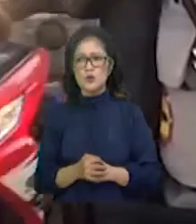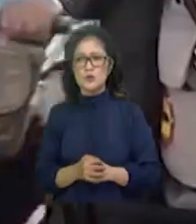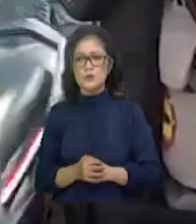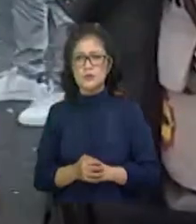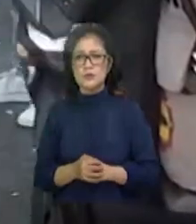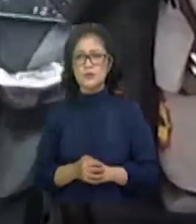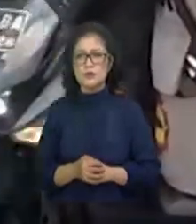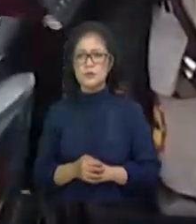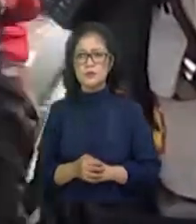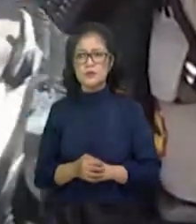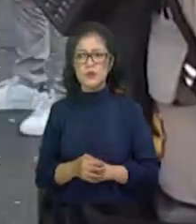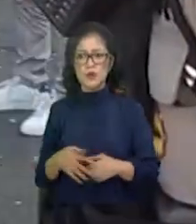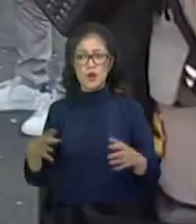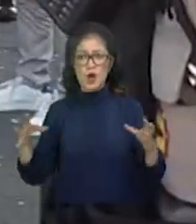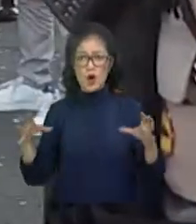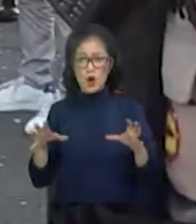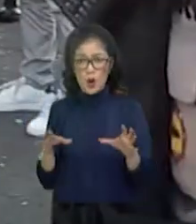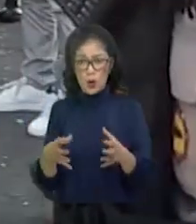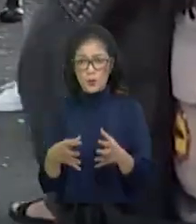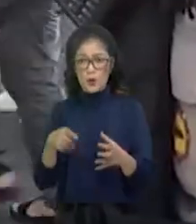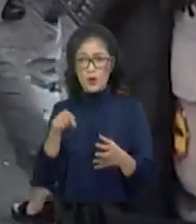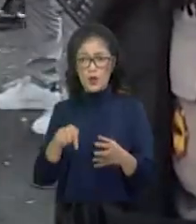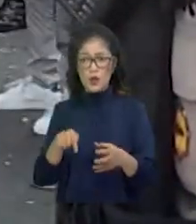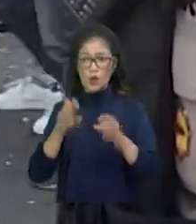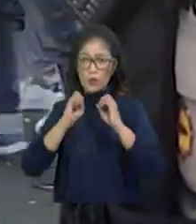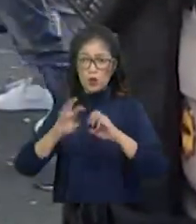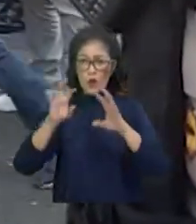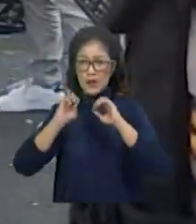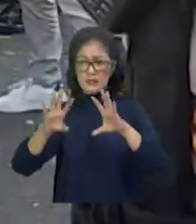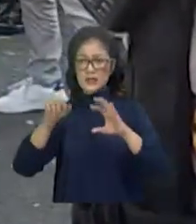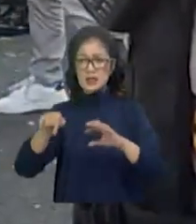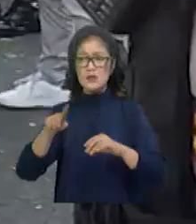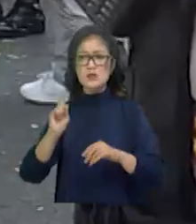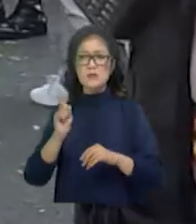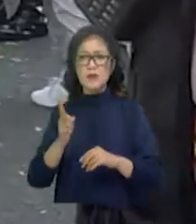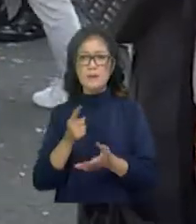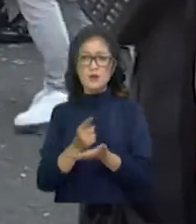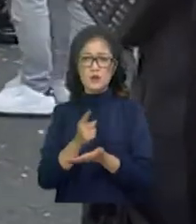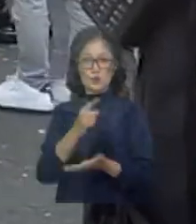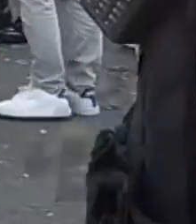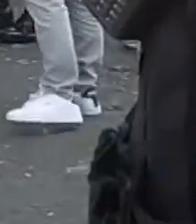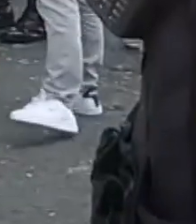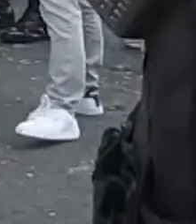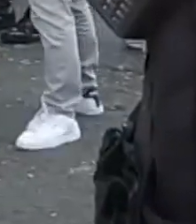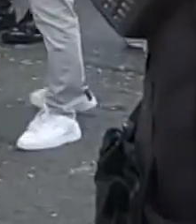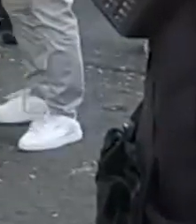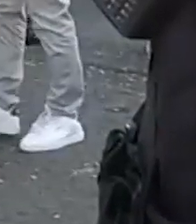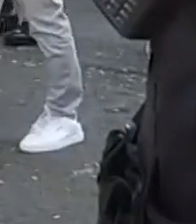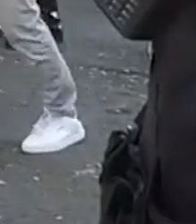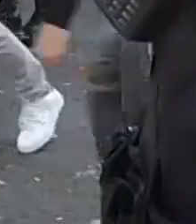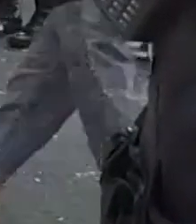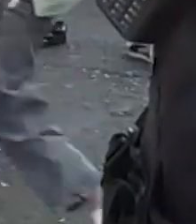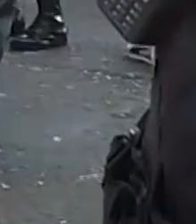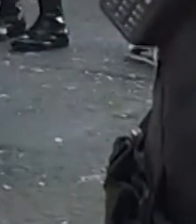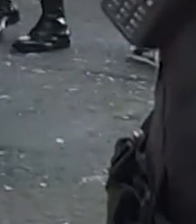Sorak-sorai gembira massa menyambut tuntutan 15 tahun penjara yang dibacakan jaksa penuntut umum terhadap terdakwa Julianto Eka Putra,